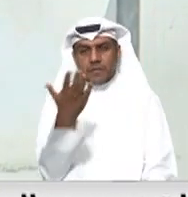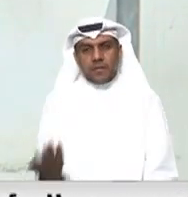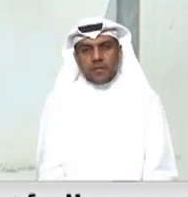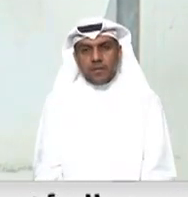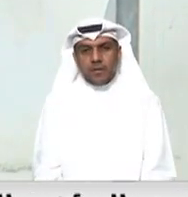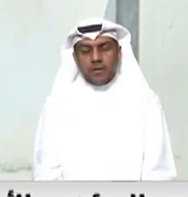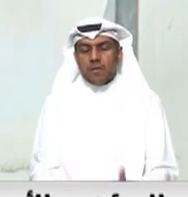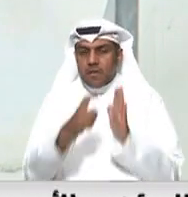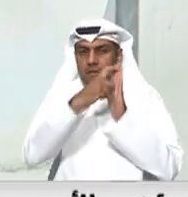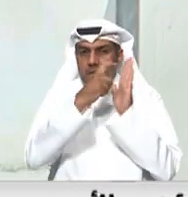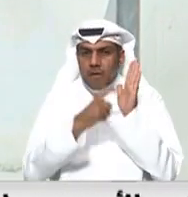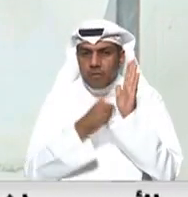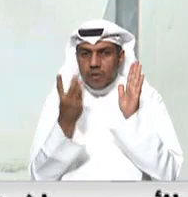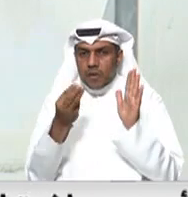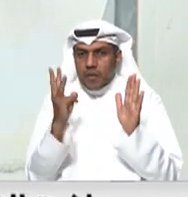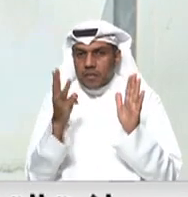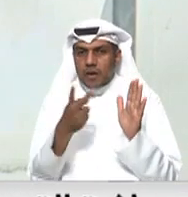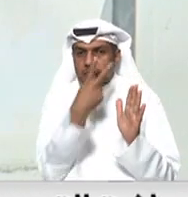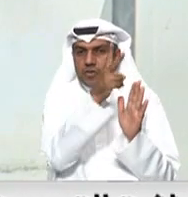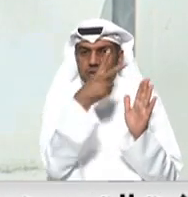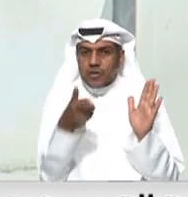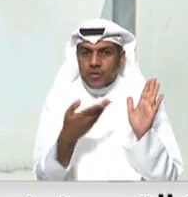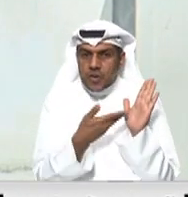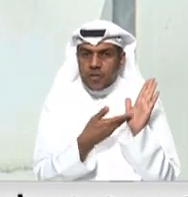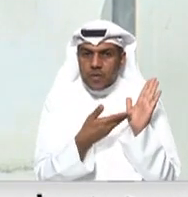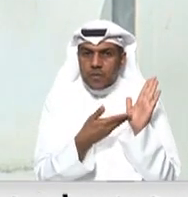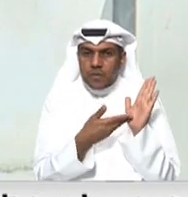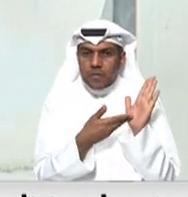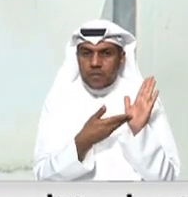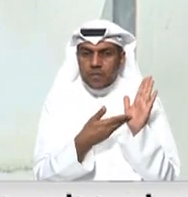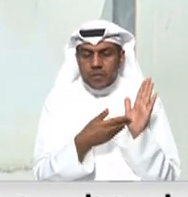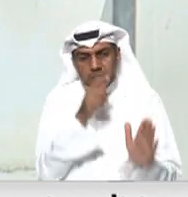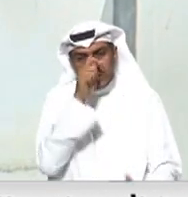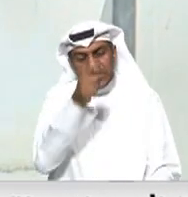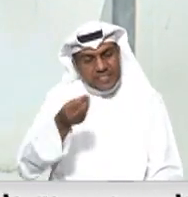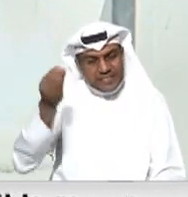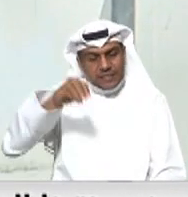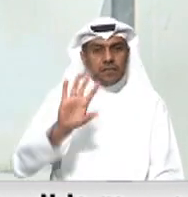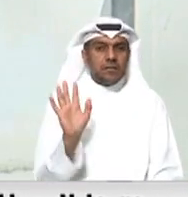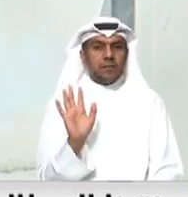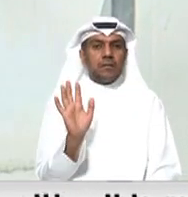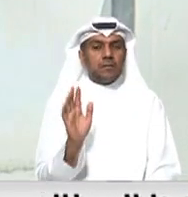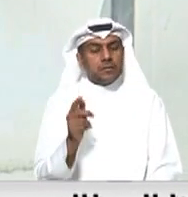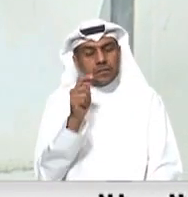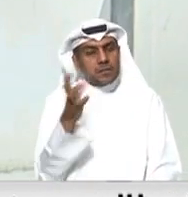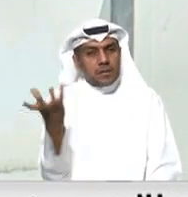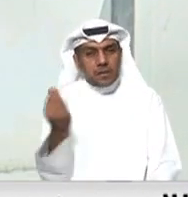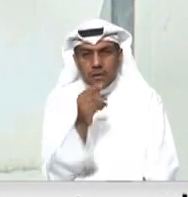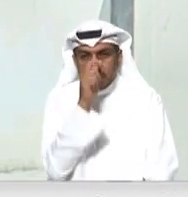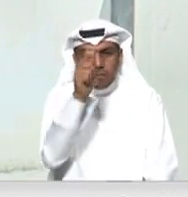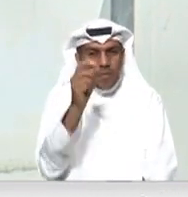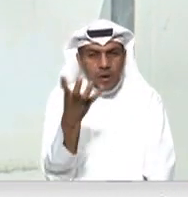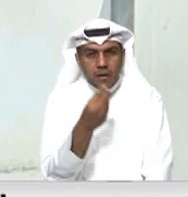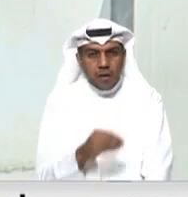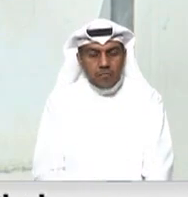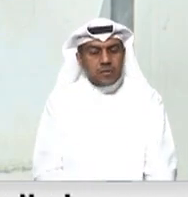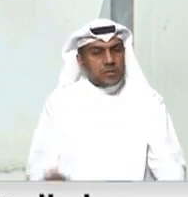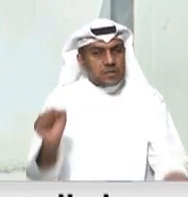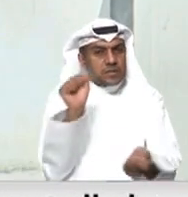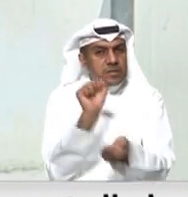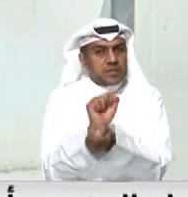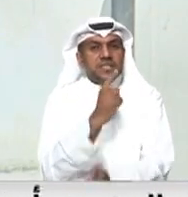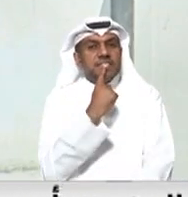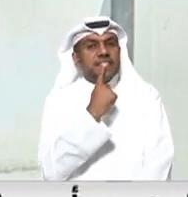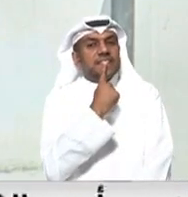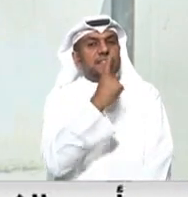الاطفاء اللي هو 13 على 2020 حاليا العقوبه تم تشديدها يعني ممكن عقوبه الاطفاء توصل الى سجن لمده سنه